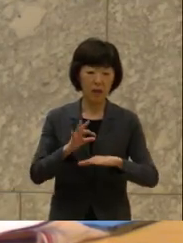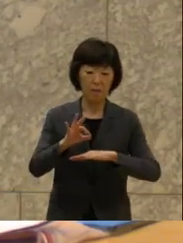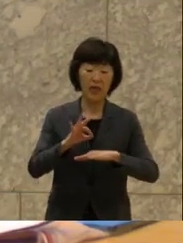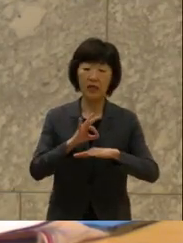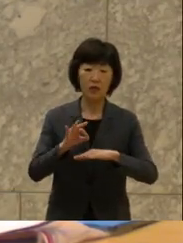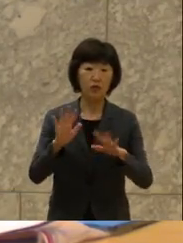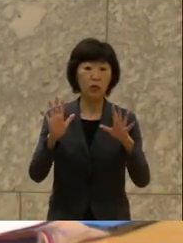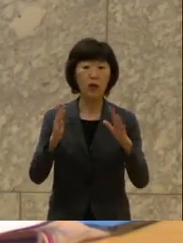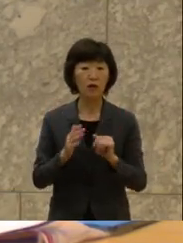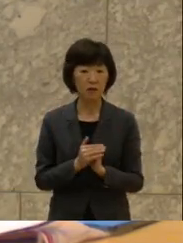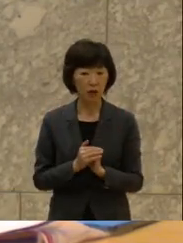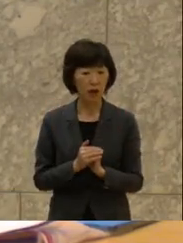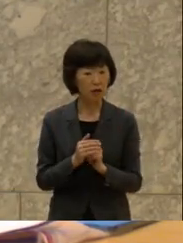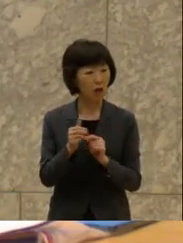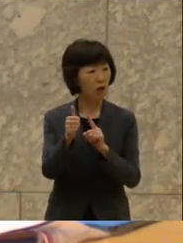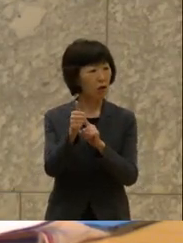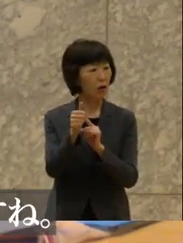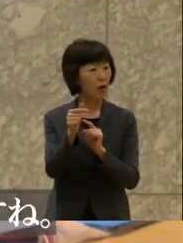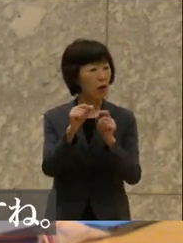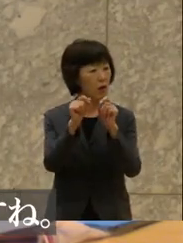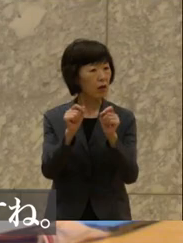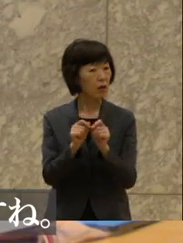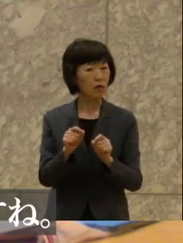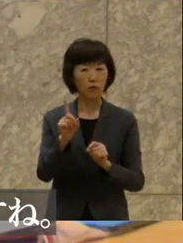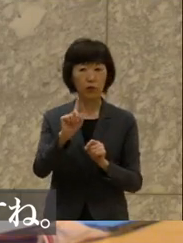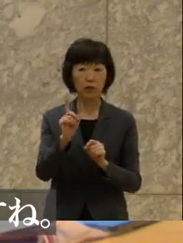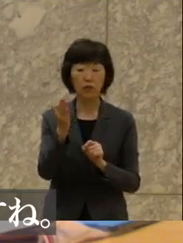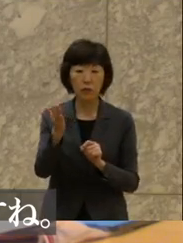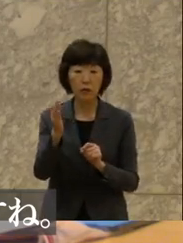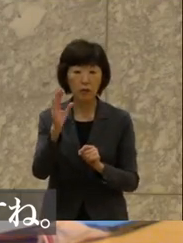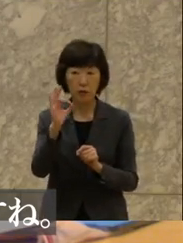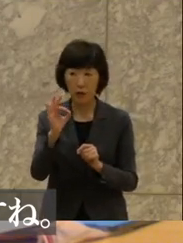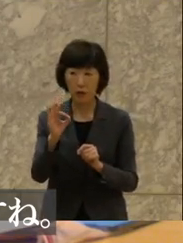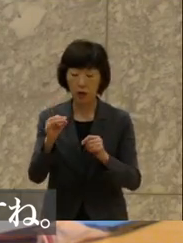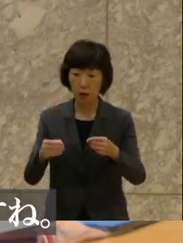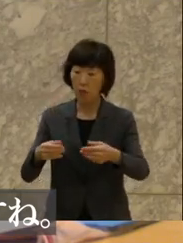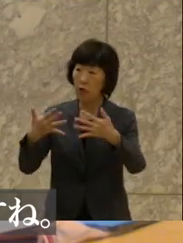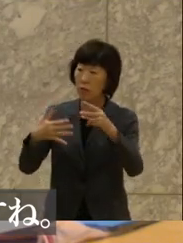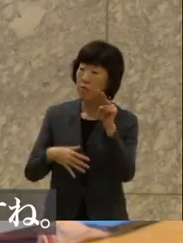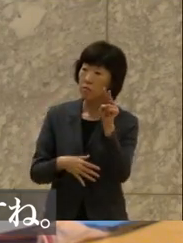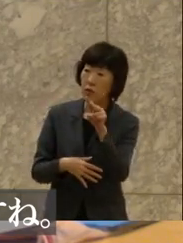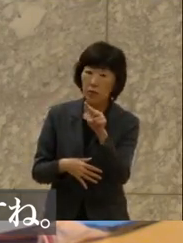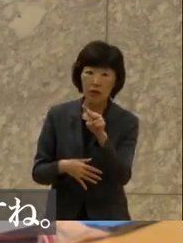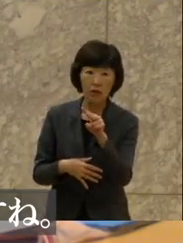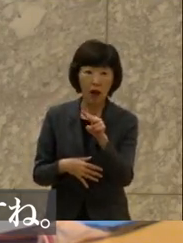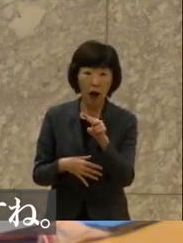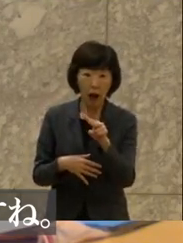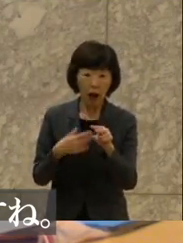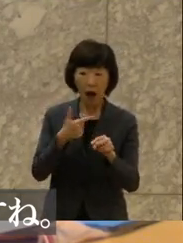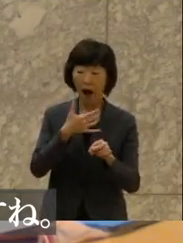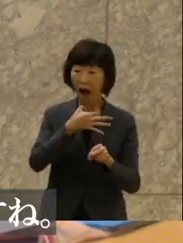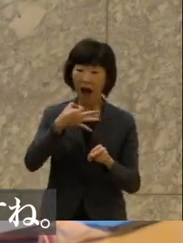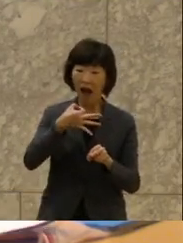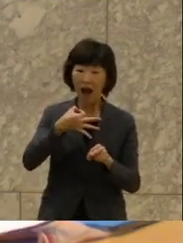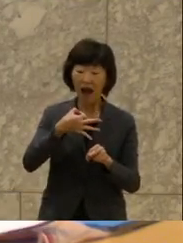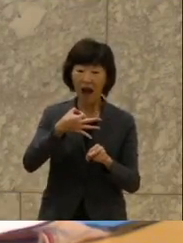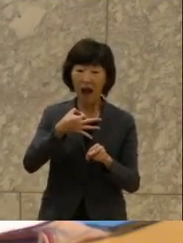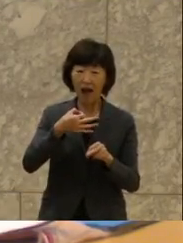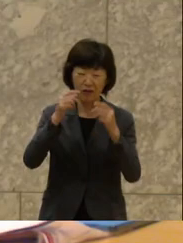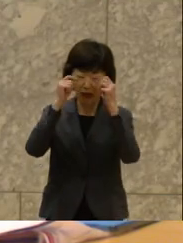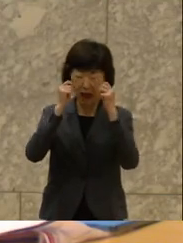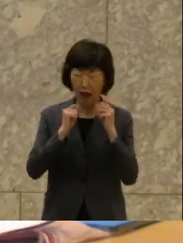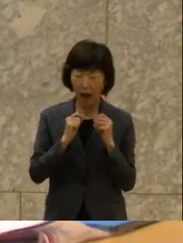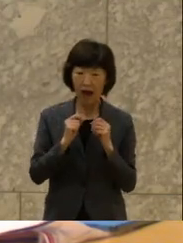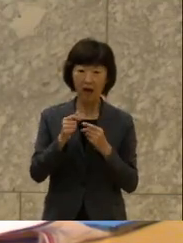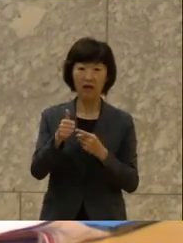彼どうだったんだろうと見てたんですでモニターに表示された瞬間にすごい叫び声と彼は号泣したんですね